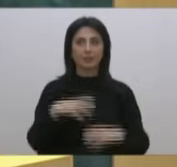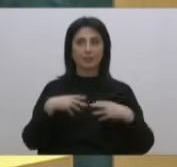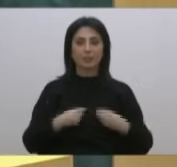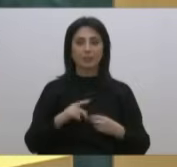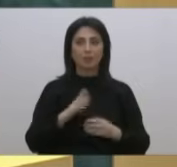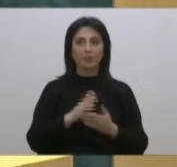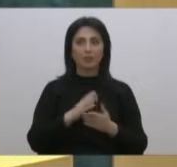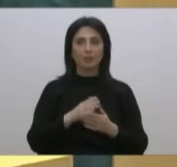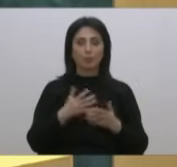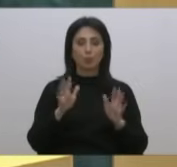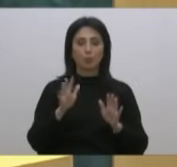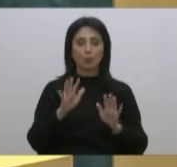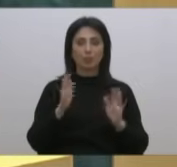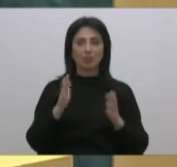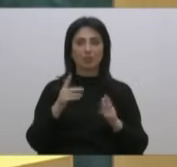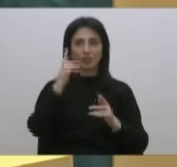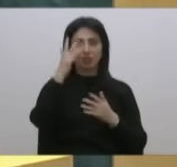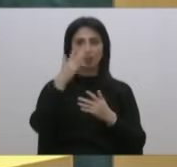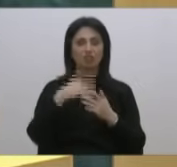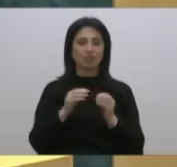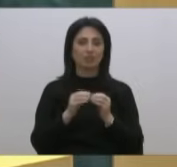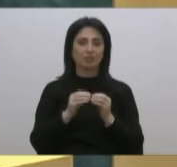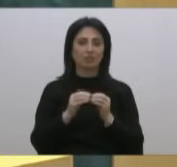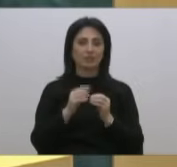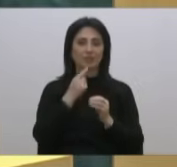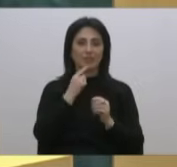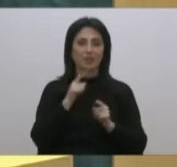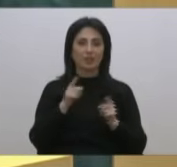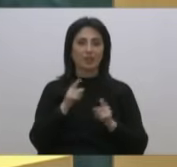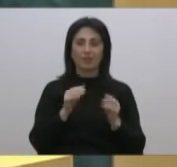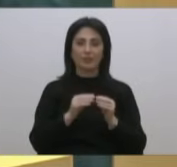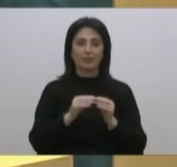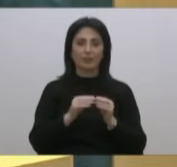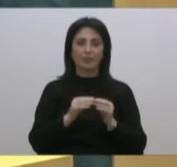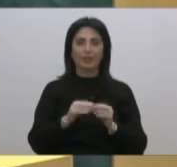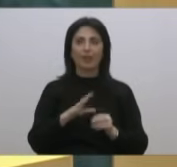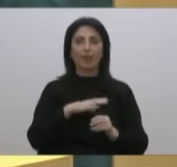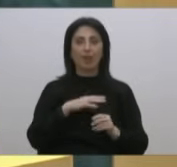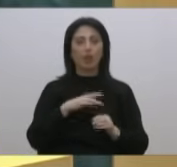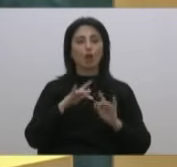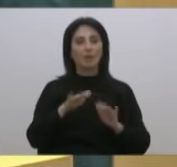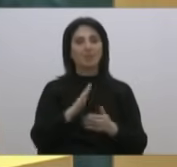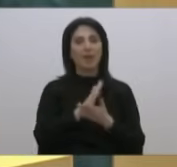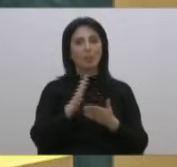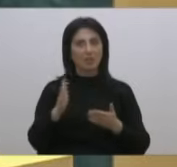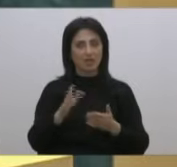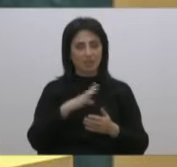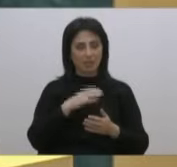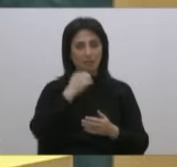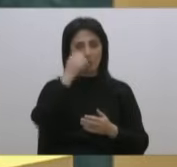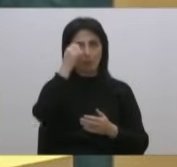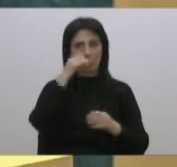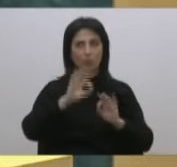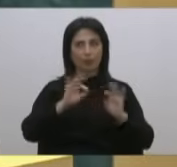სამცხეო რაც არის უმეტეს შემთხვევაში შინაარსი დარჩა უცვლელი იყო საქმიანი ნაწილის და მადლობა